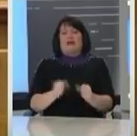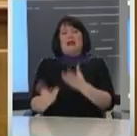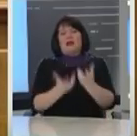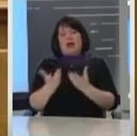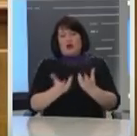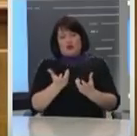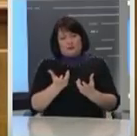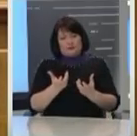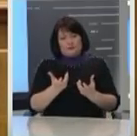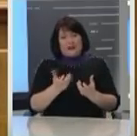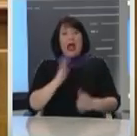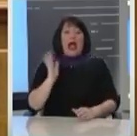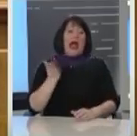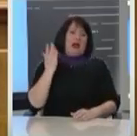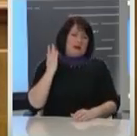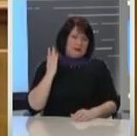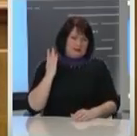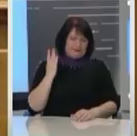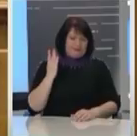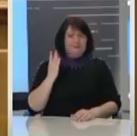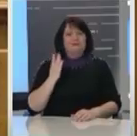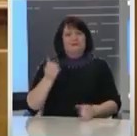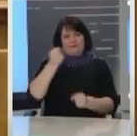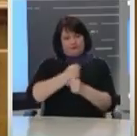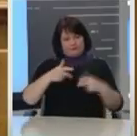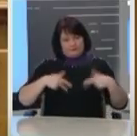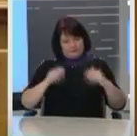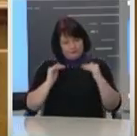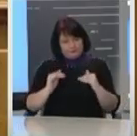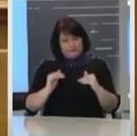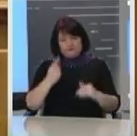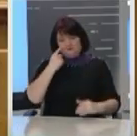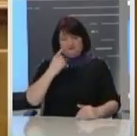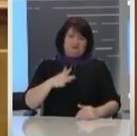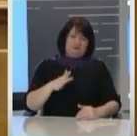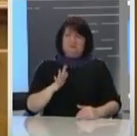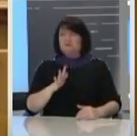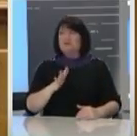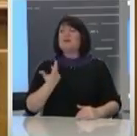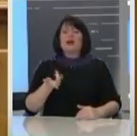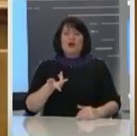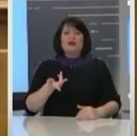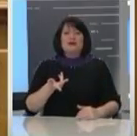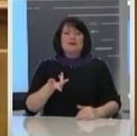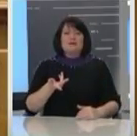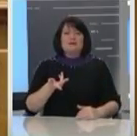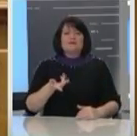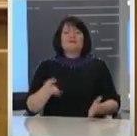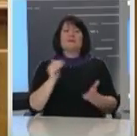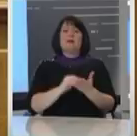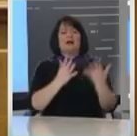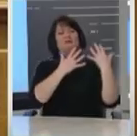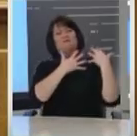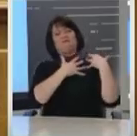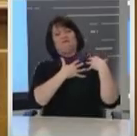εταίρο, αν είστε ακόμα στην εξουσία, είναι προφανές ότι θα αναλάβετε και νέες